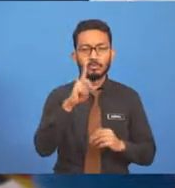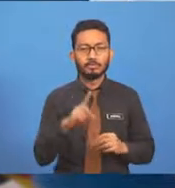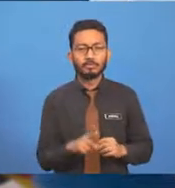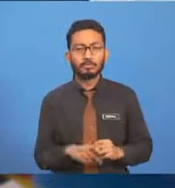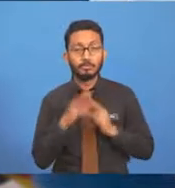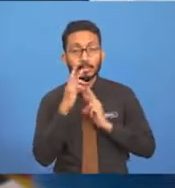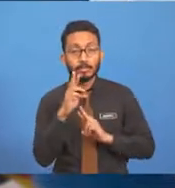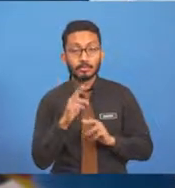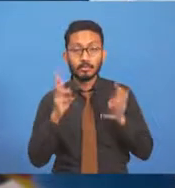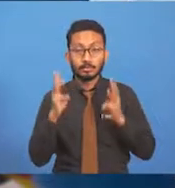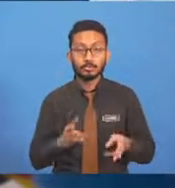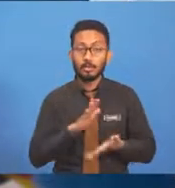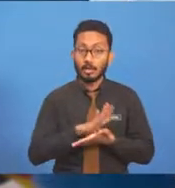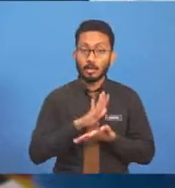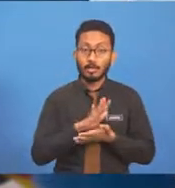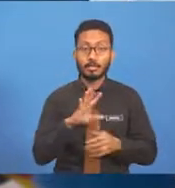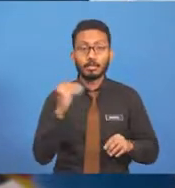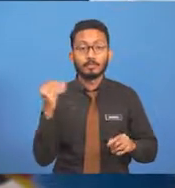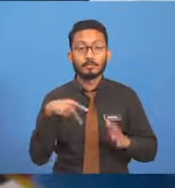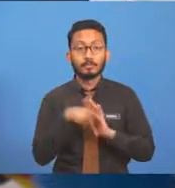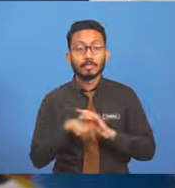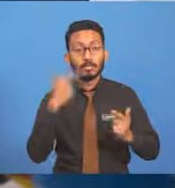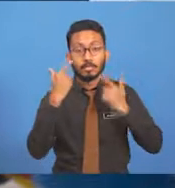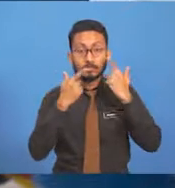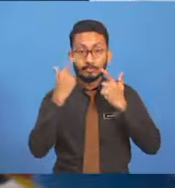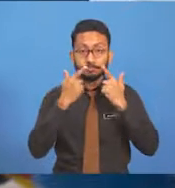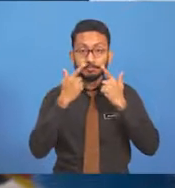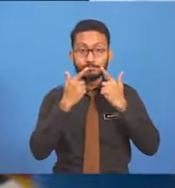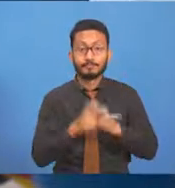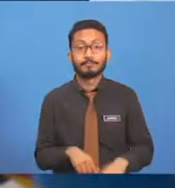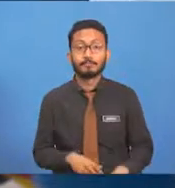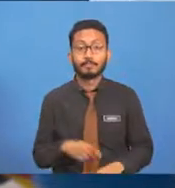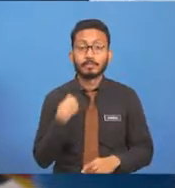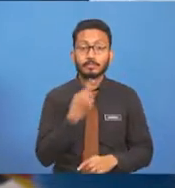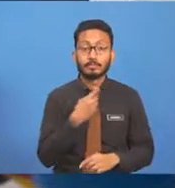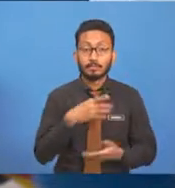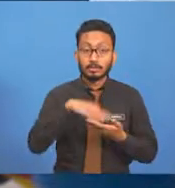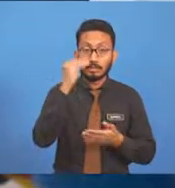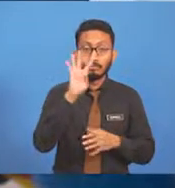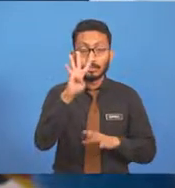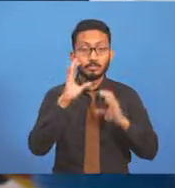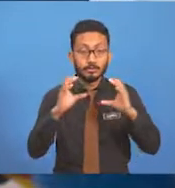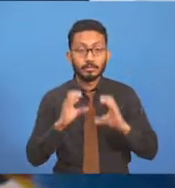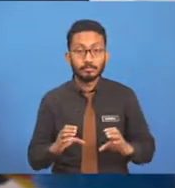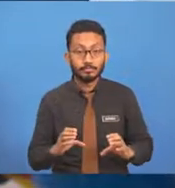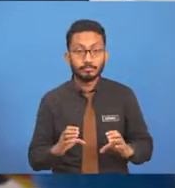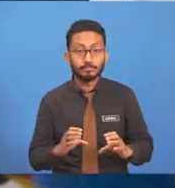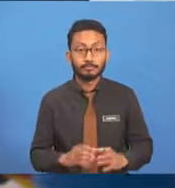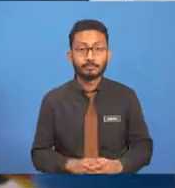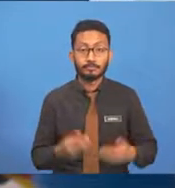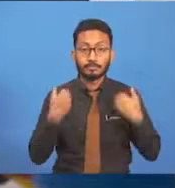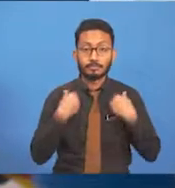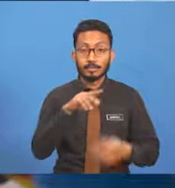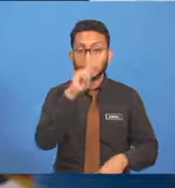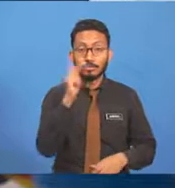pelawat. Hari ini kita akan belajar 4 cara menghormati mereka. Murid sekalian, adakah anda